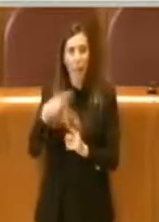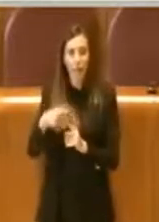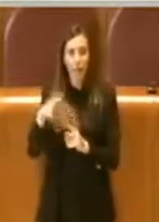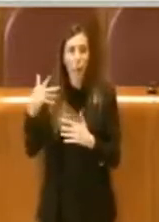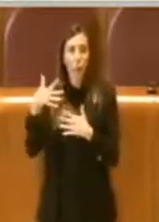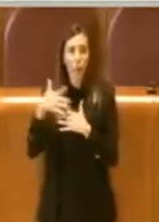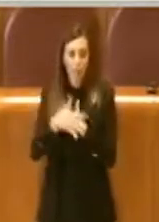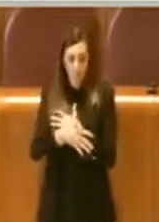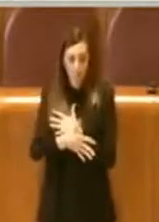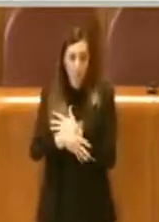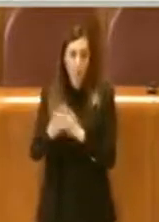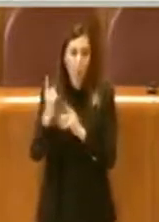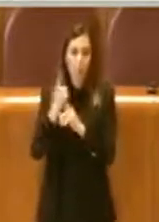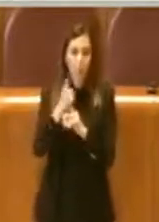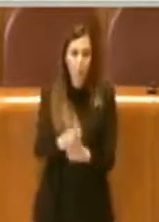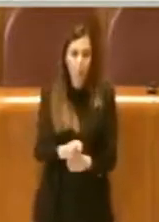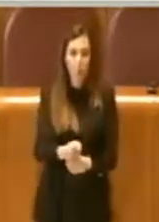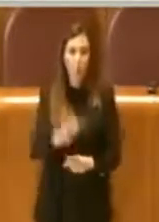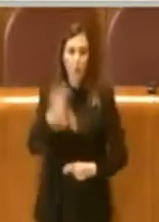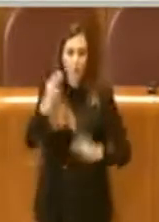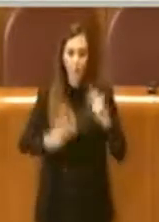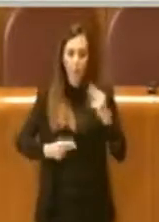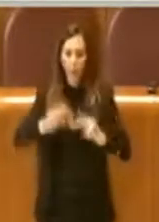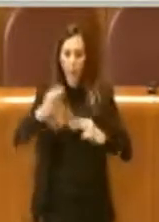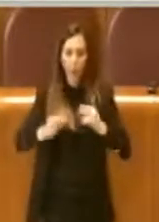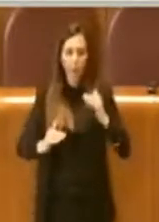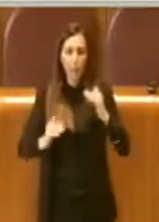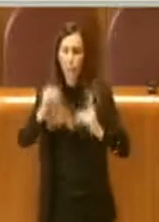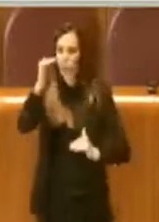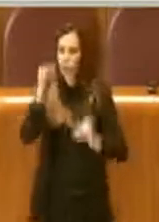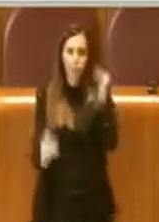profondo squilibrio di bilancio.